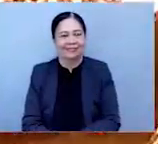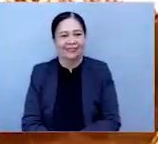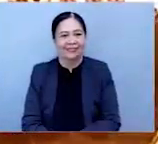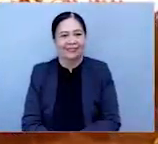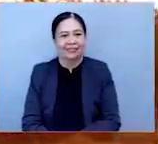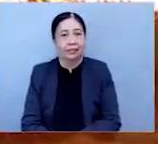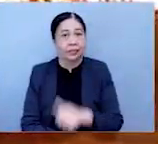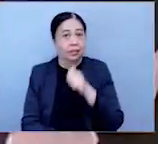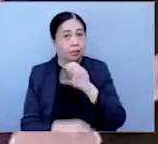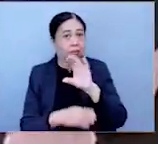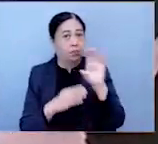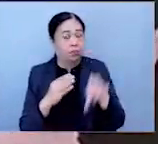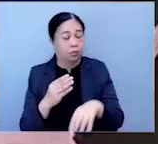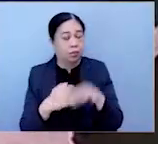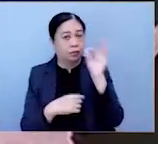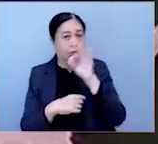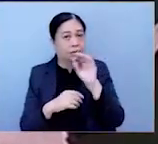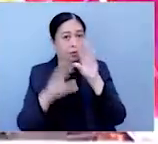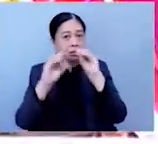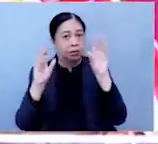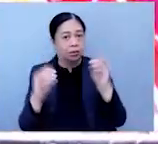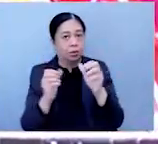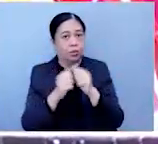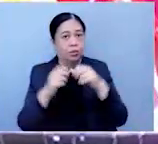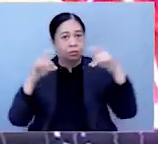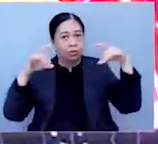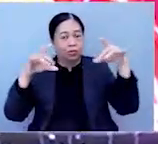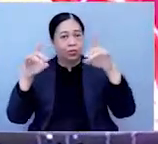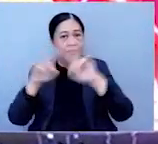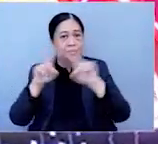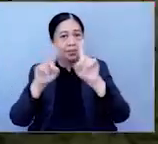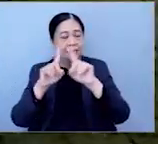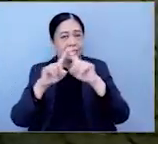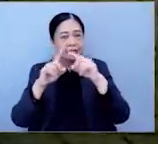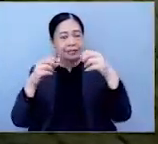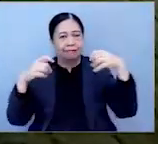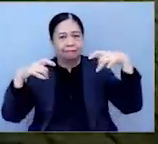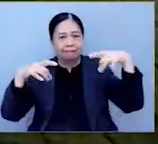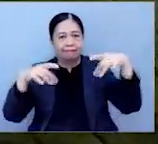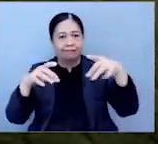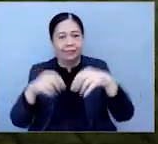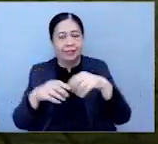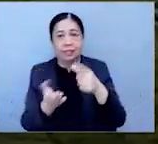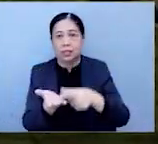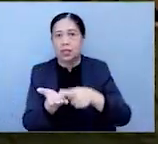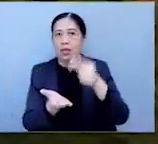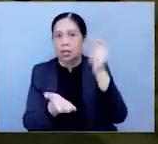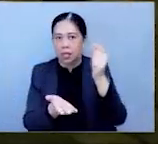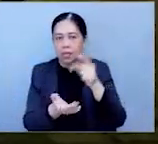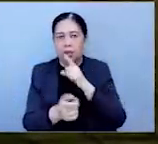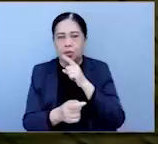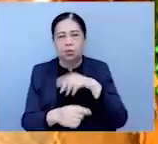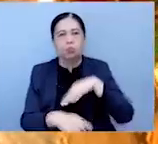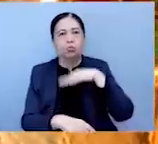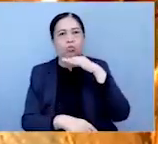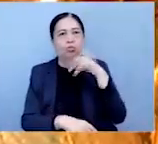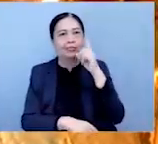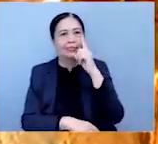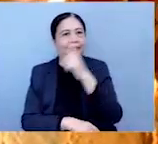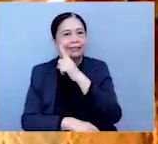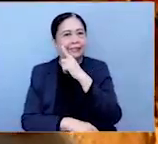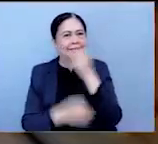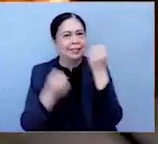Hindi kompleto ang Paskong Pinoy kung walang mga kumukuti-kutitap na mga pailaw. Sa Tarlac, tiyak na mabubusog ang mga mata